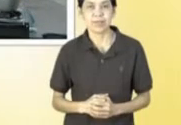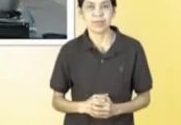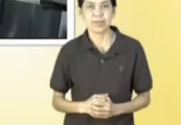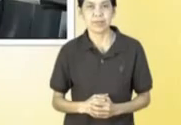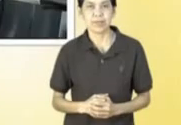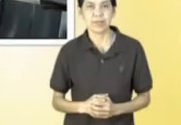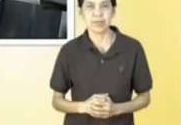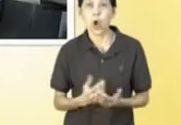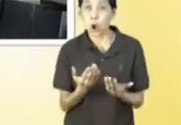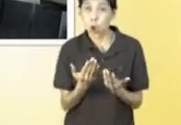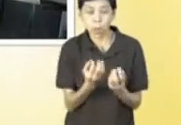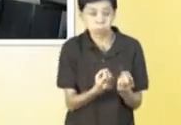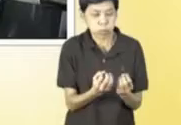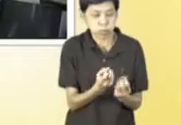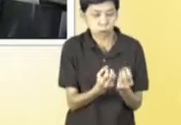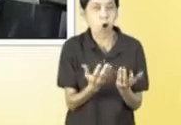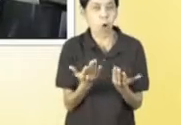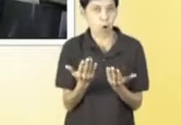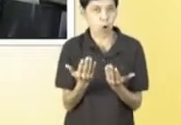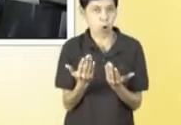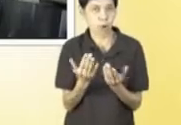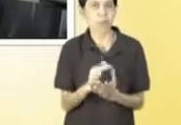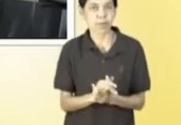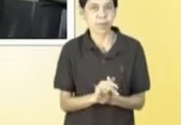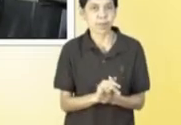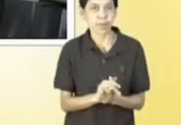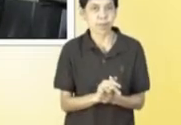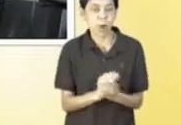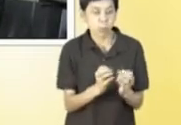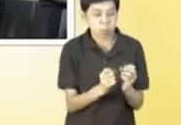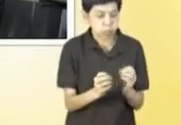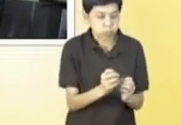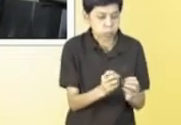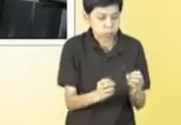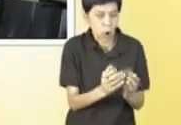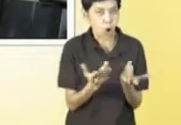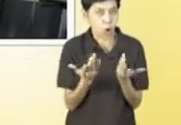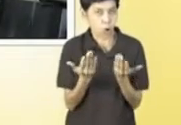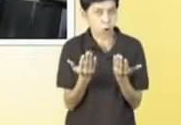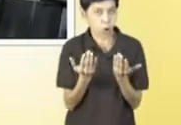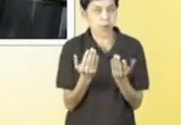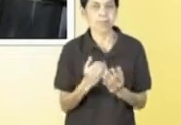นี่รอให้เดือด แตกมันนิดนึงคร ับ รอให้แตกมันด้วยนะคะ